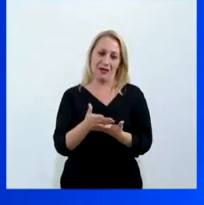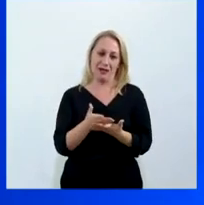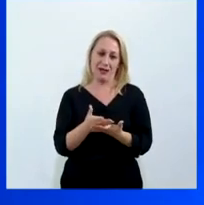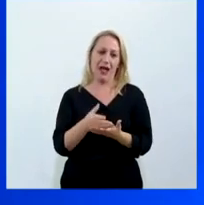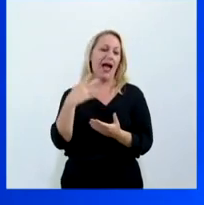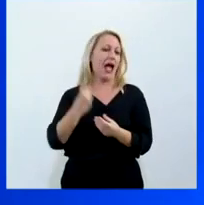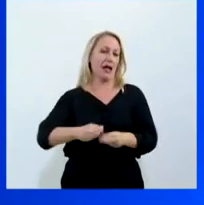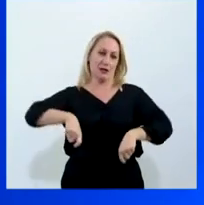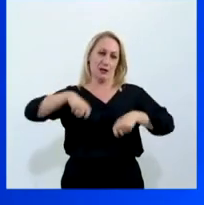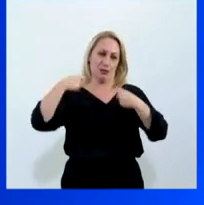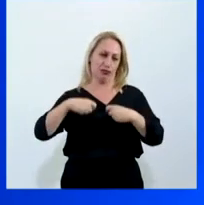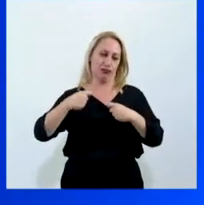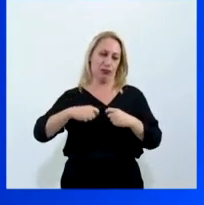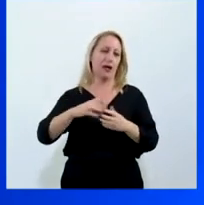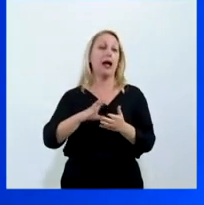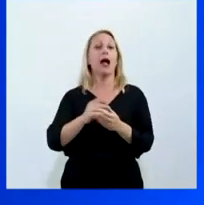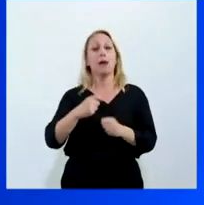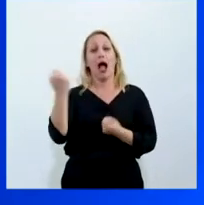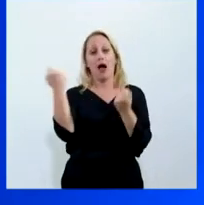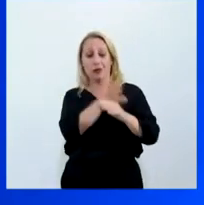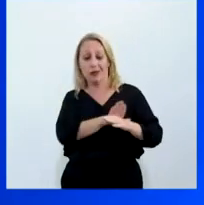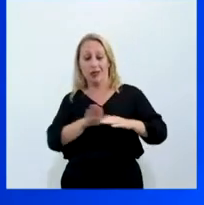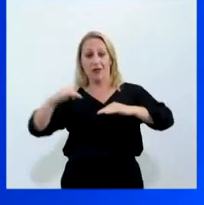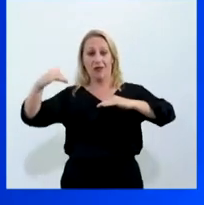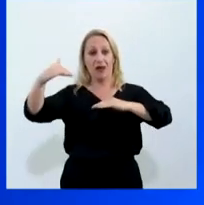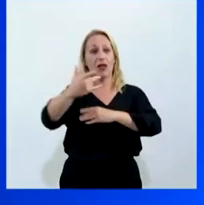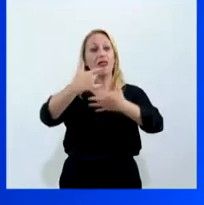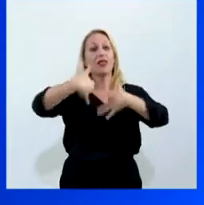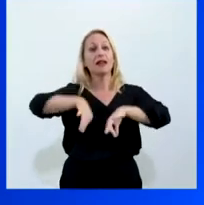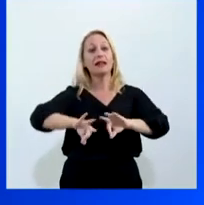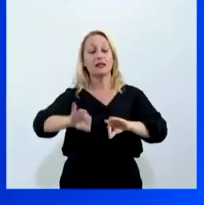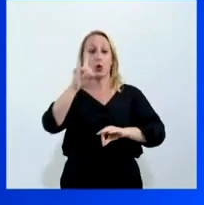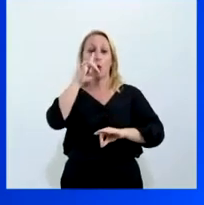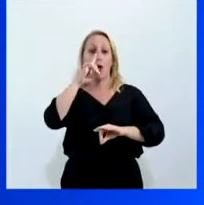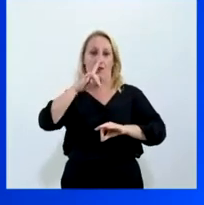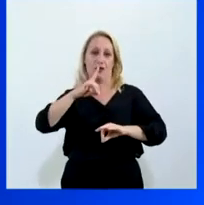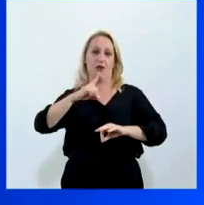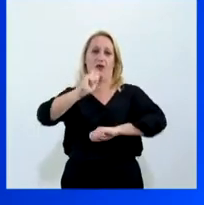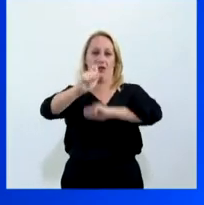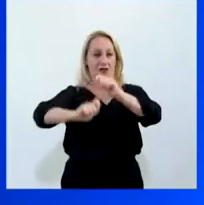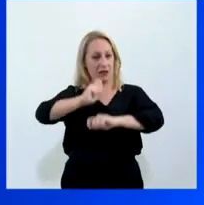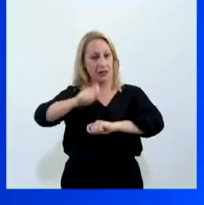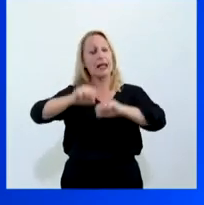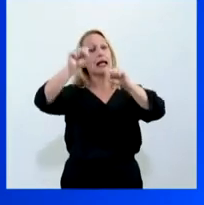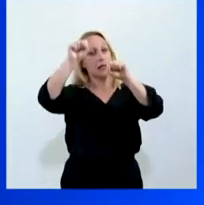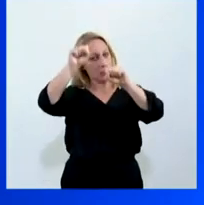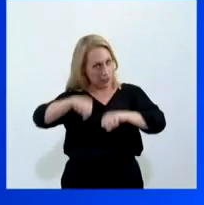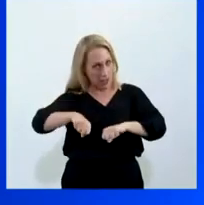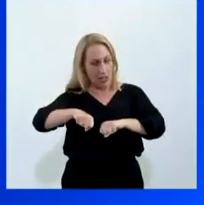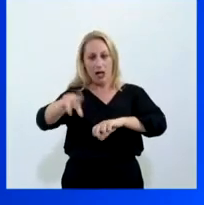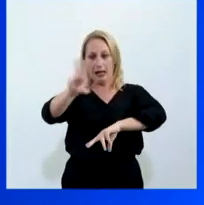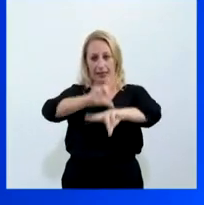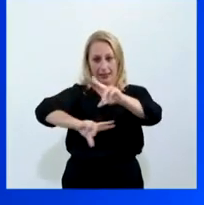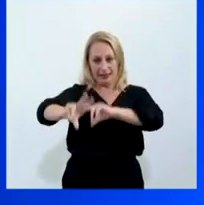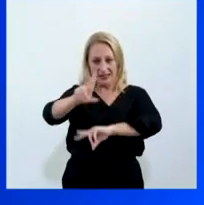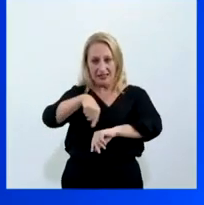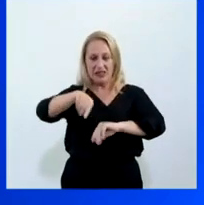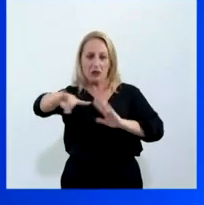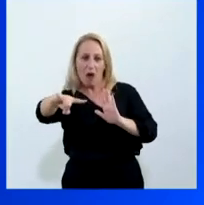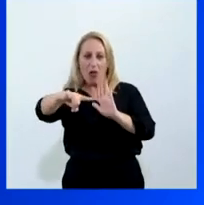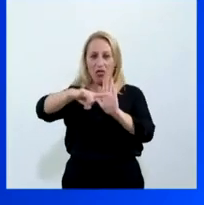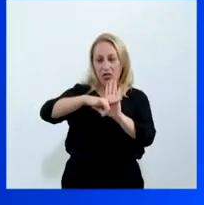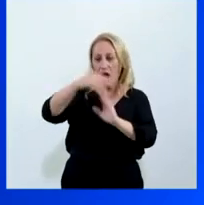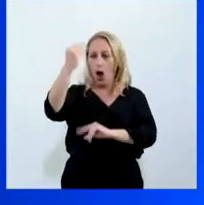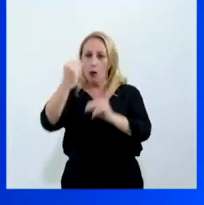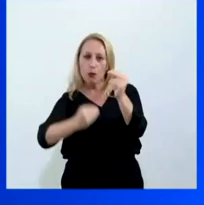είναι πάρα πολλά. Το flyover θα αρχίσει να κατασκευάζεται το Νοέμβριο. Ναι, ακούω την συζήτηση ότι αυτό μπορεί να